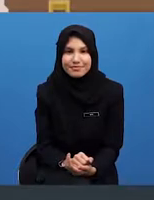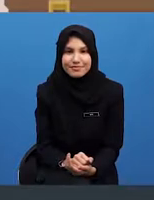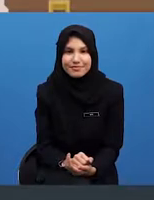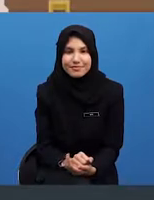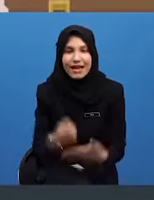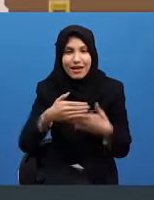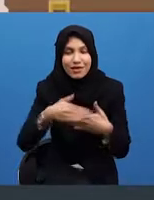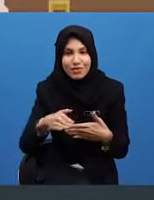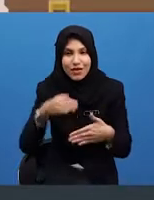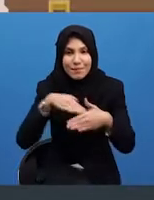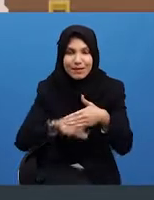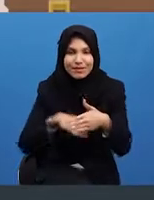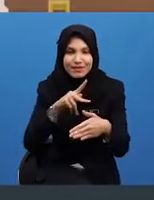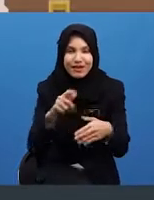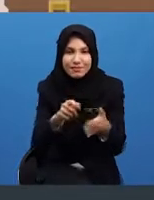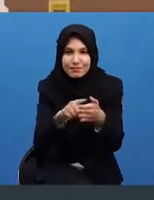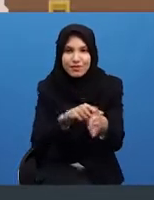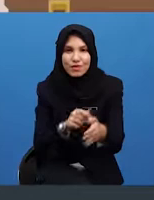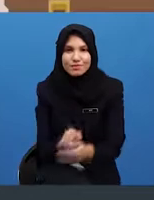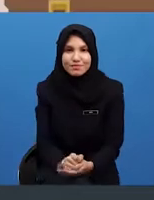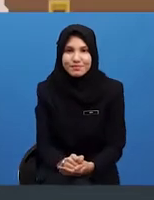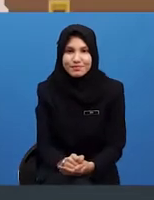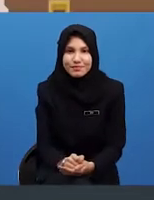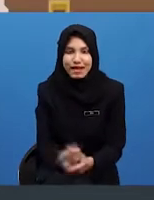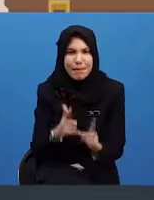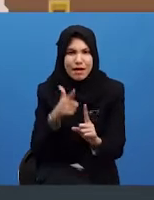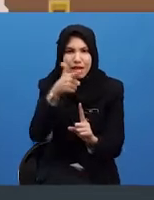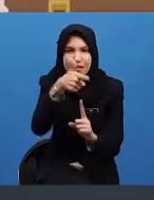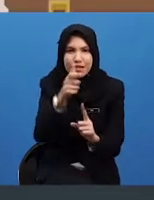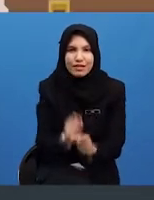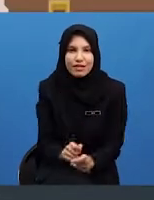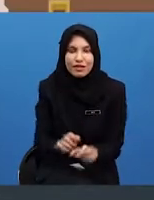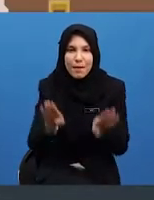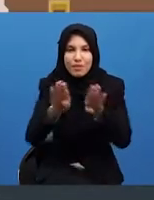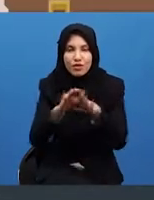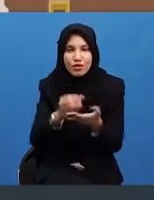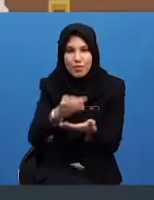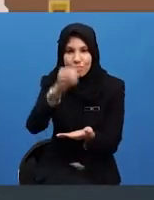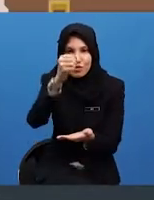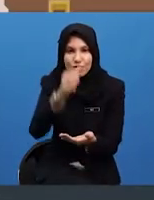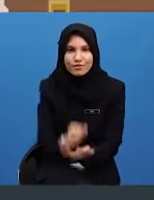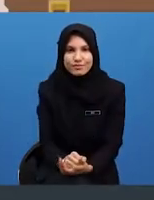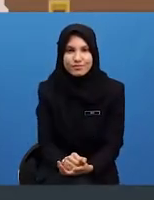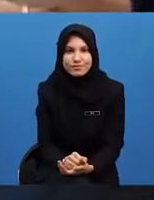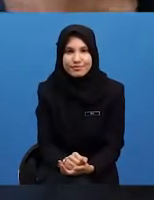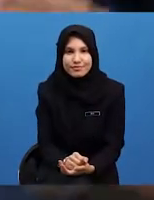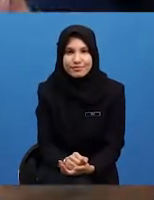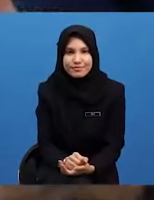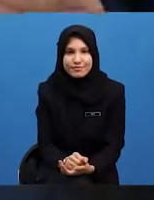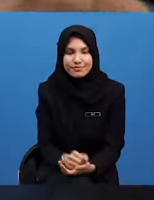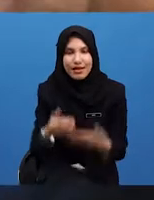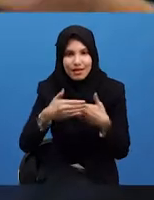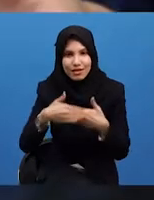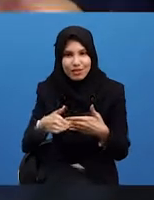Kemudian, masukkan tiup melalui penutup botol itu.